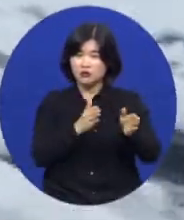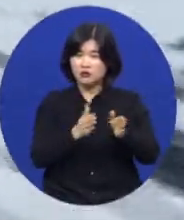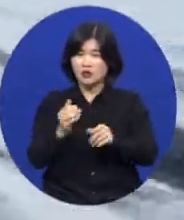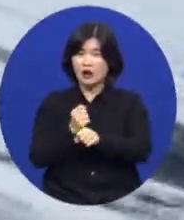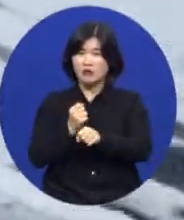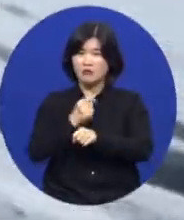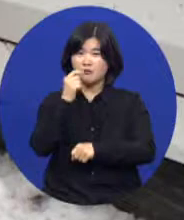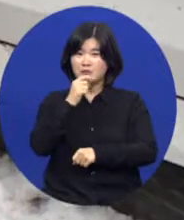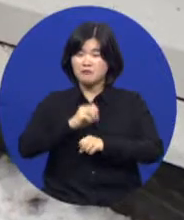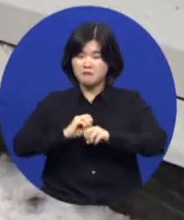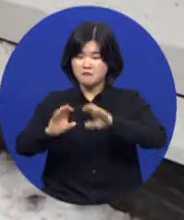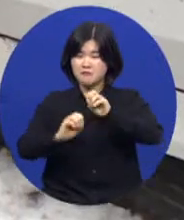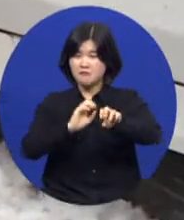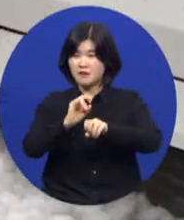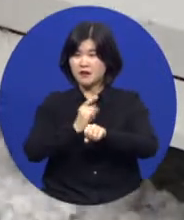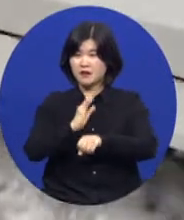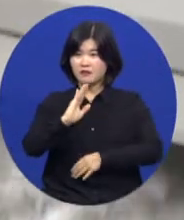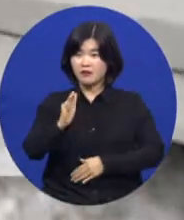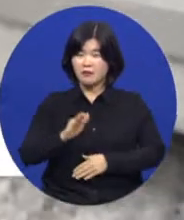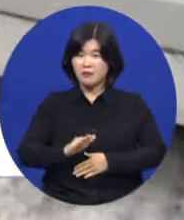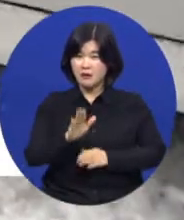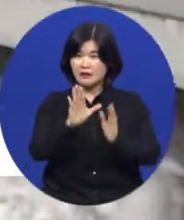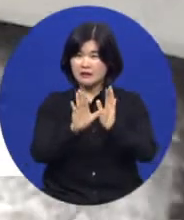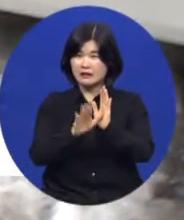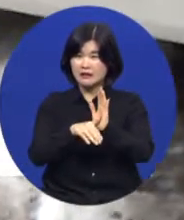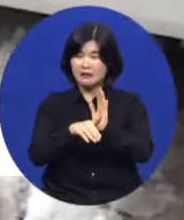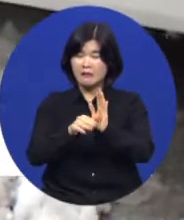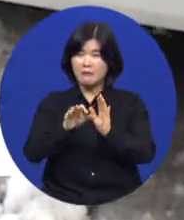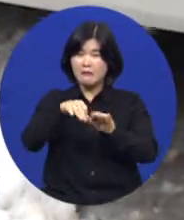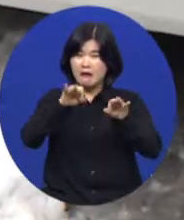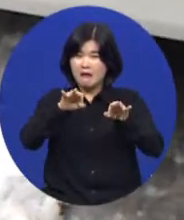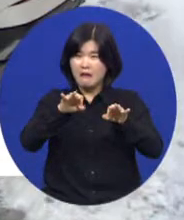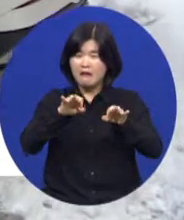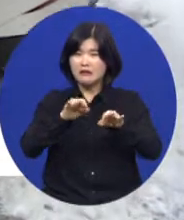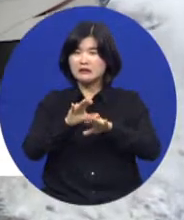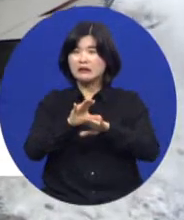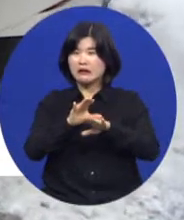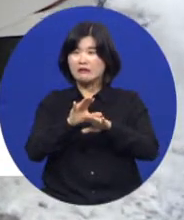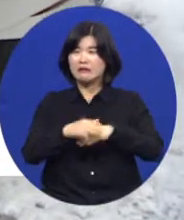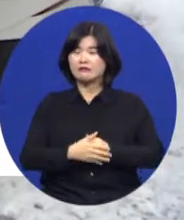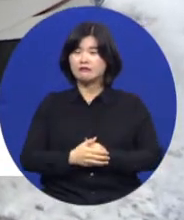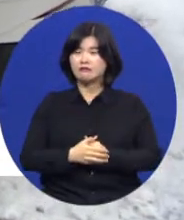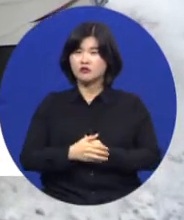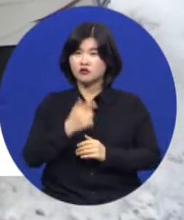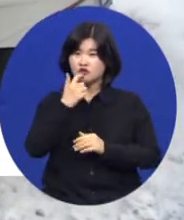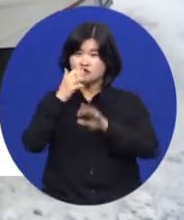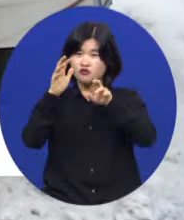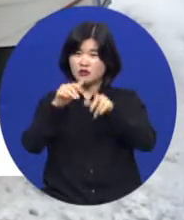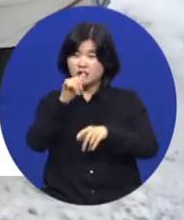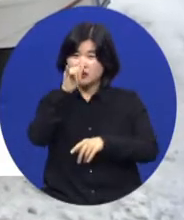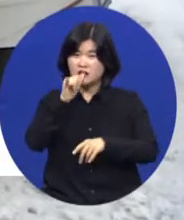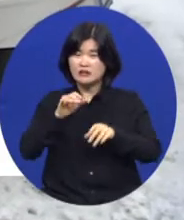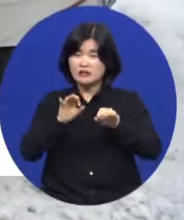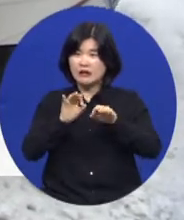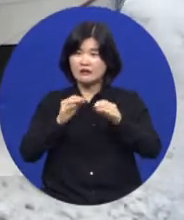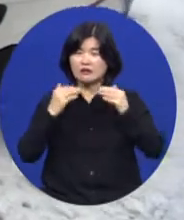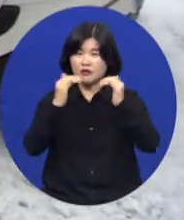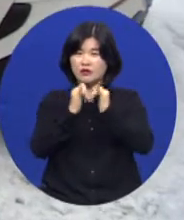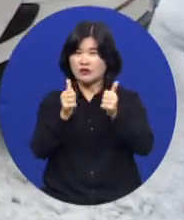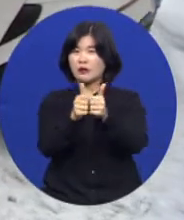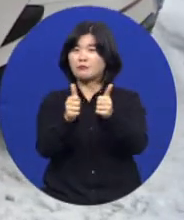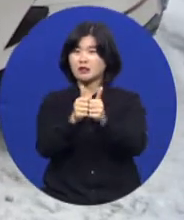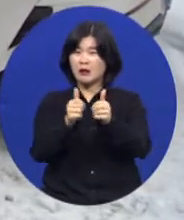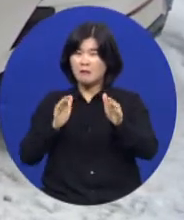칼슘을 뿌립니다. 오르막길에서 연신 헛바퀴만 도는 승용차. 눈 속에 빠진 차량을 빼내려 성인